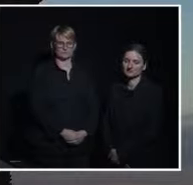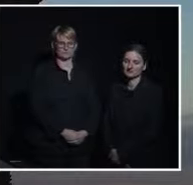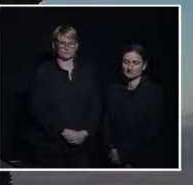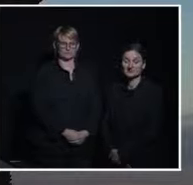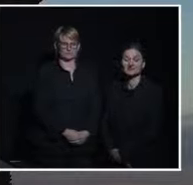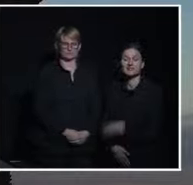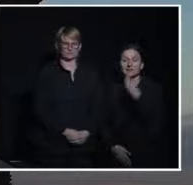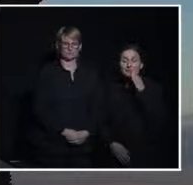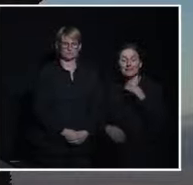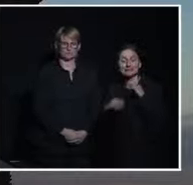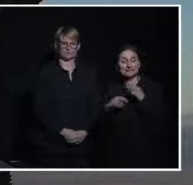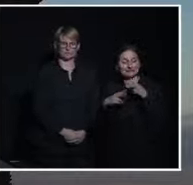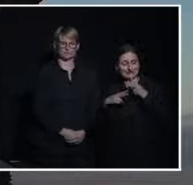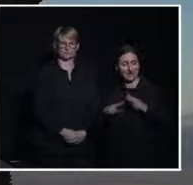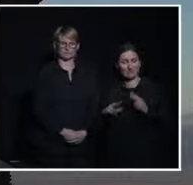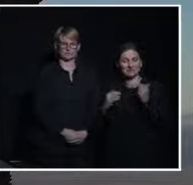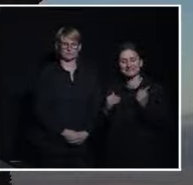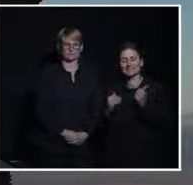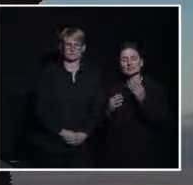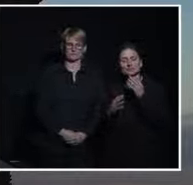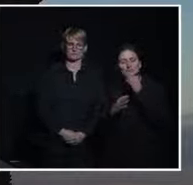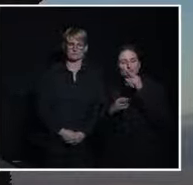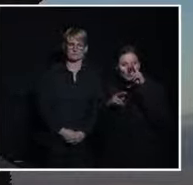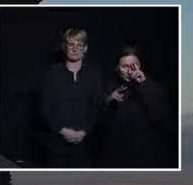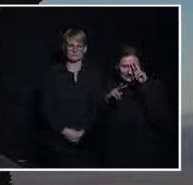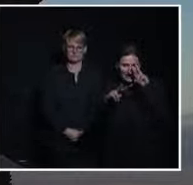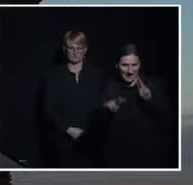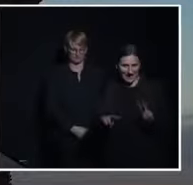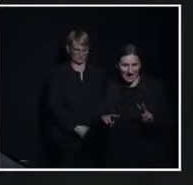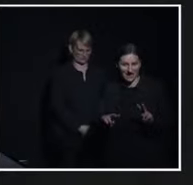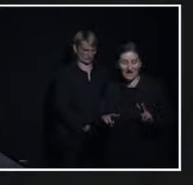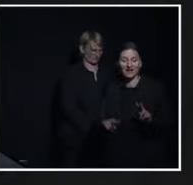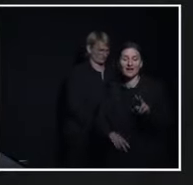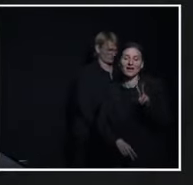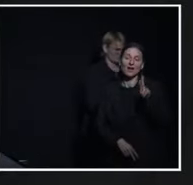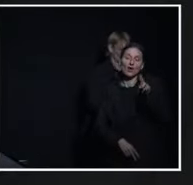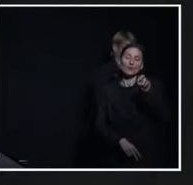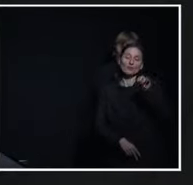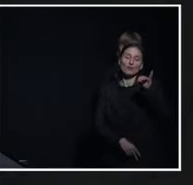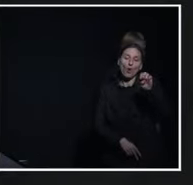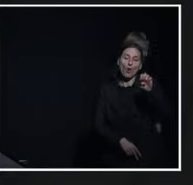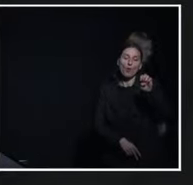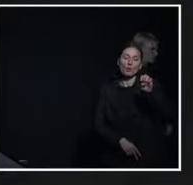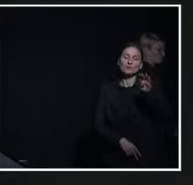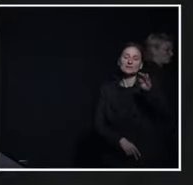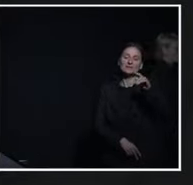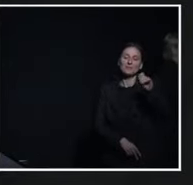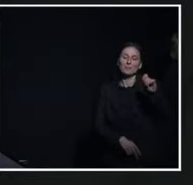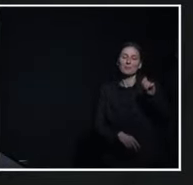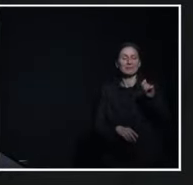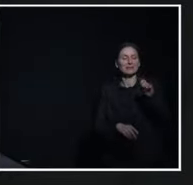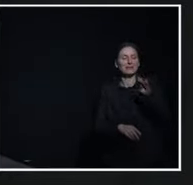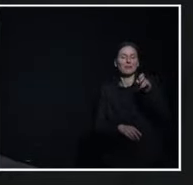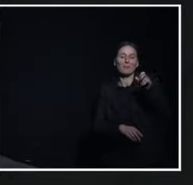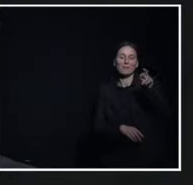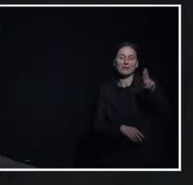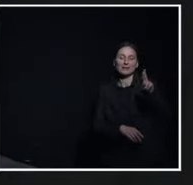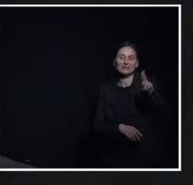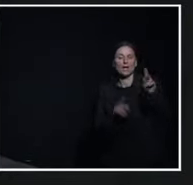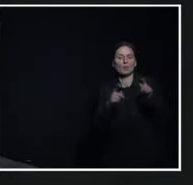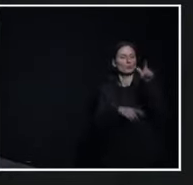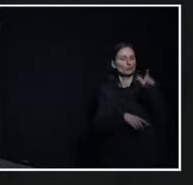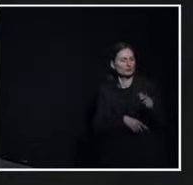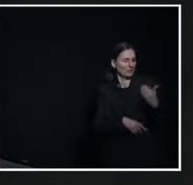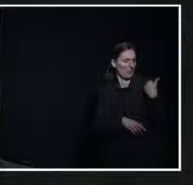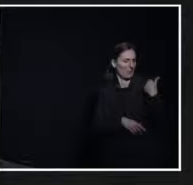Meine Damen und Herren, es ist mir jetzt eine besondere Ehre, und zwar anzusagen, Froni Bittenbinder, Musikerin. Sie hat vor einigen Jahren für uns einen